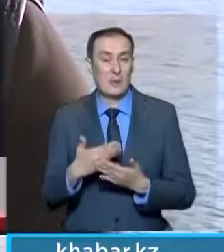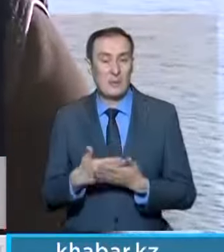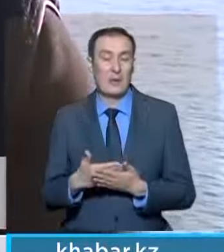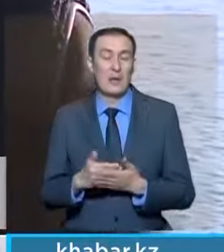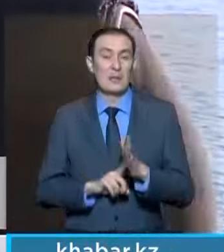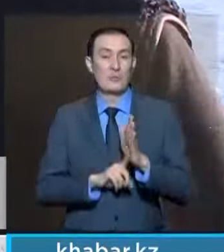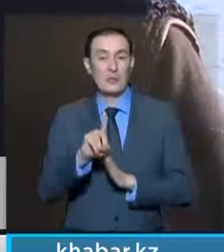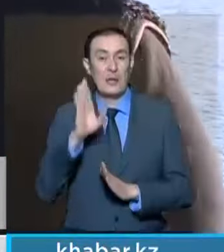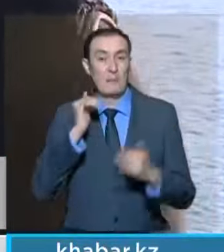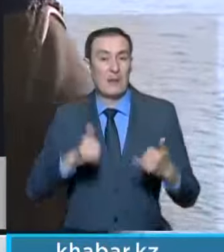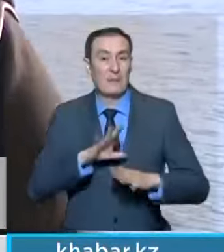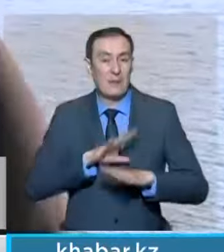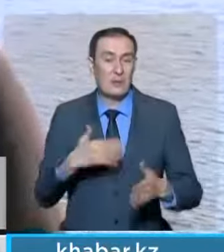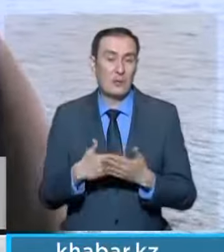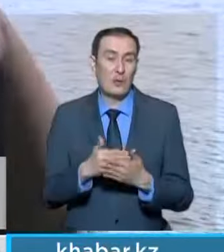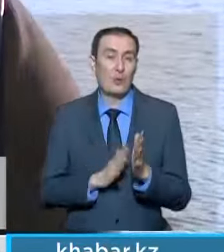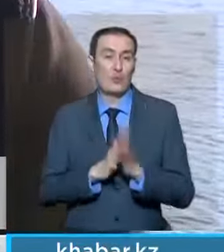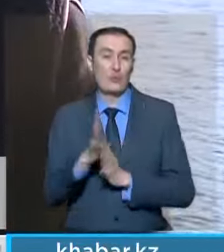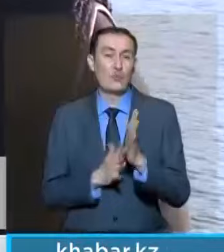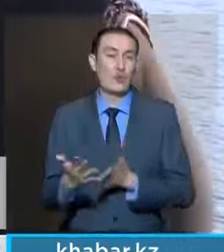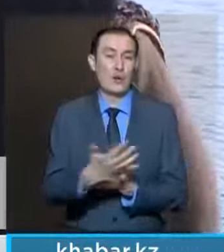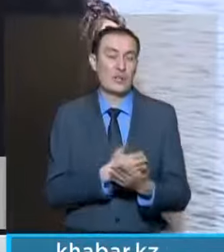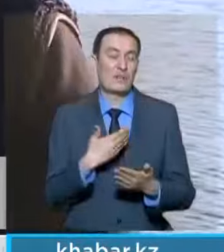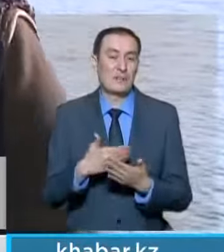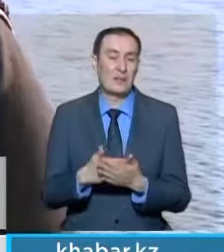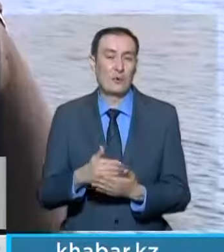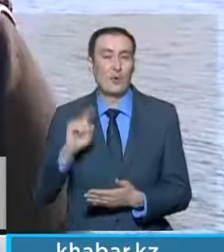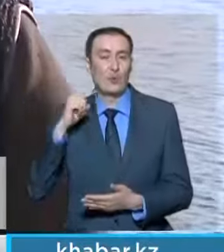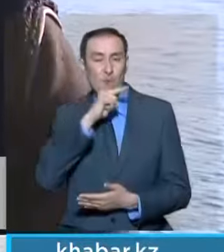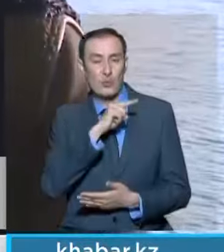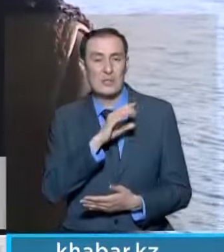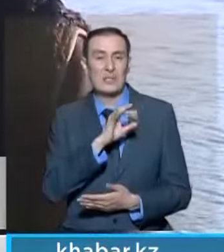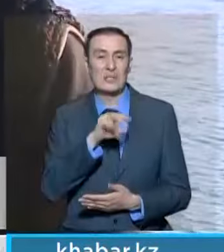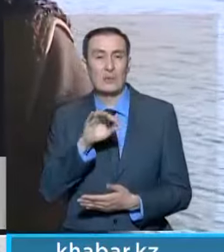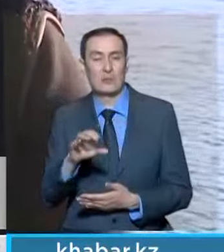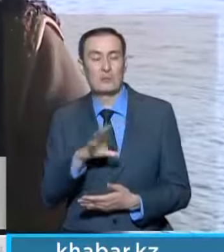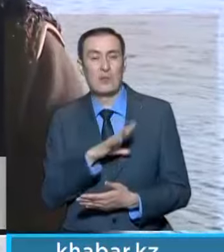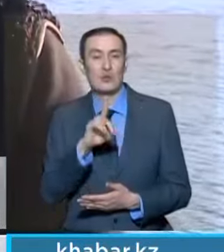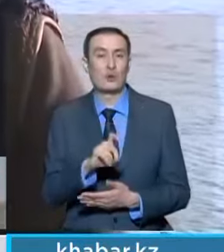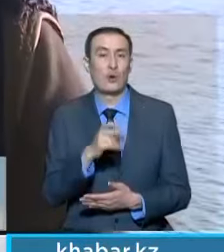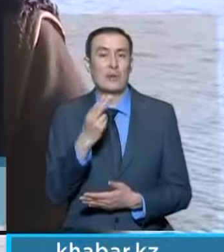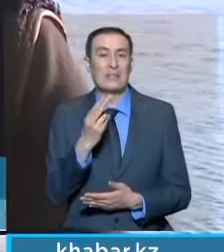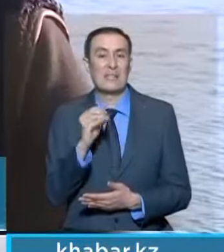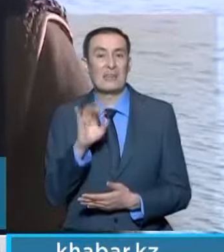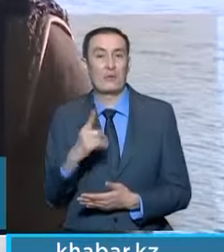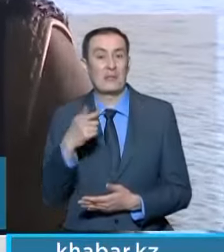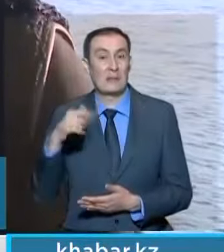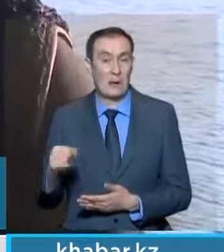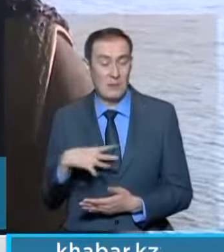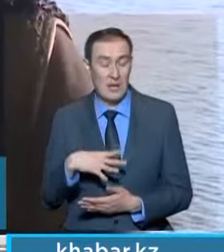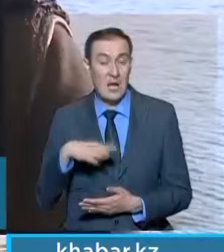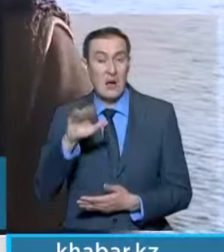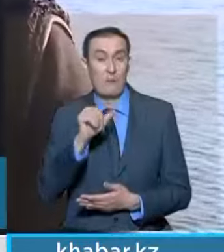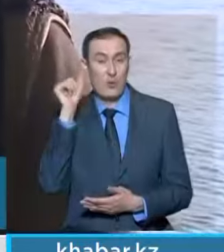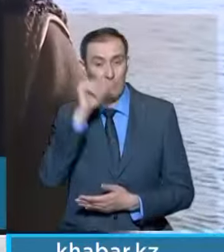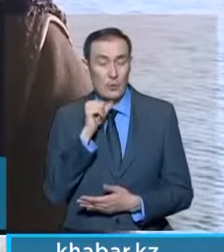не запускали полив, у нас средняя урожайность кукурузы носилось было 100 центнеров. Вот в прошлый